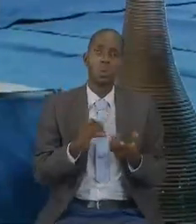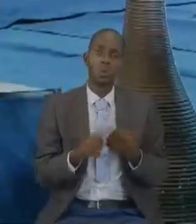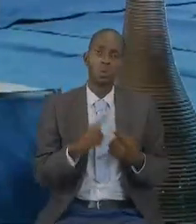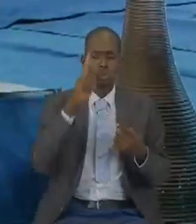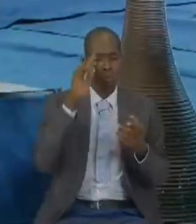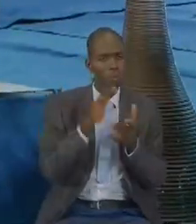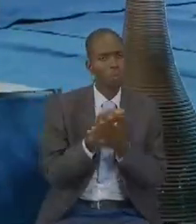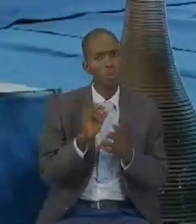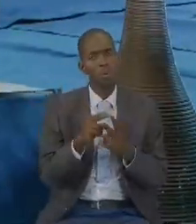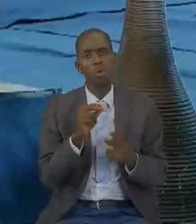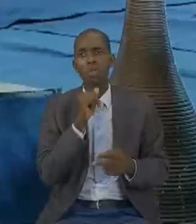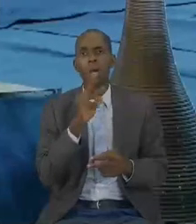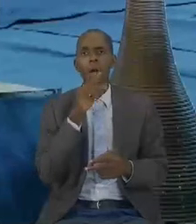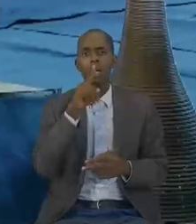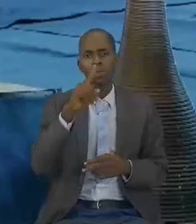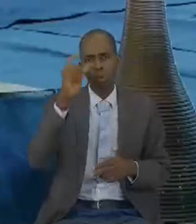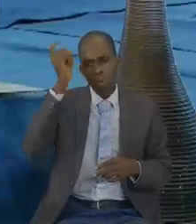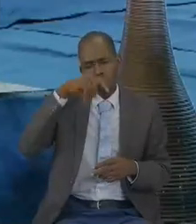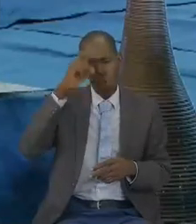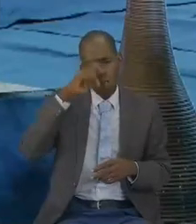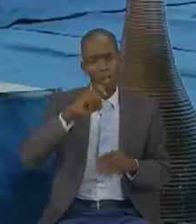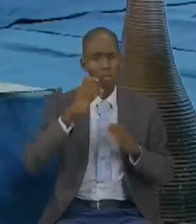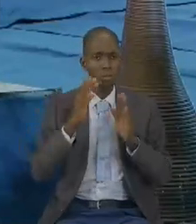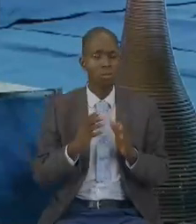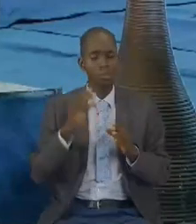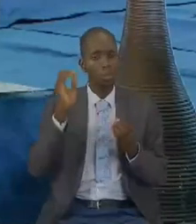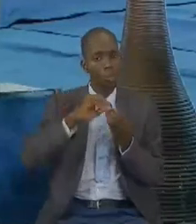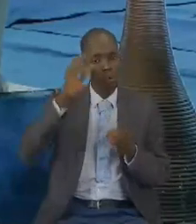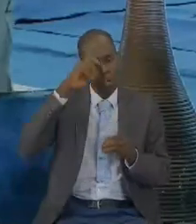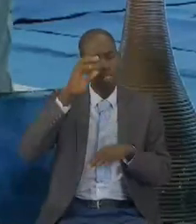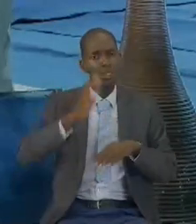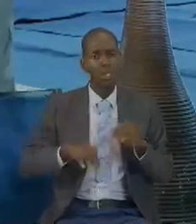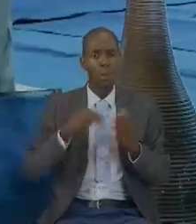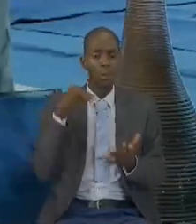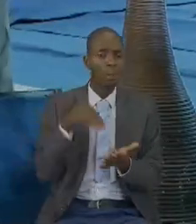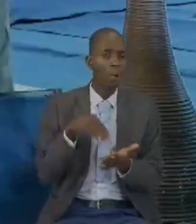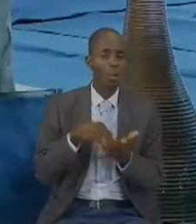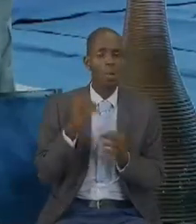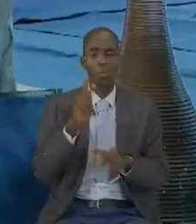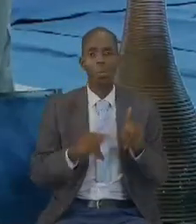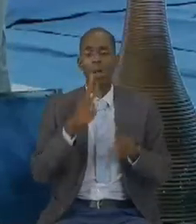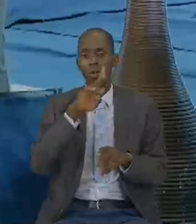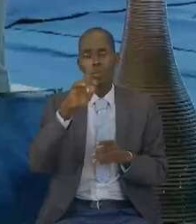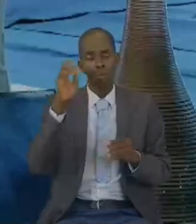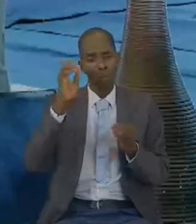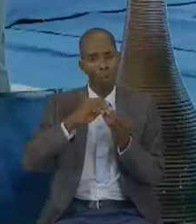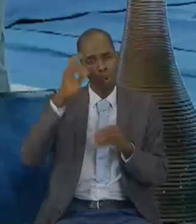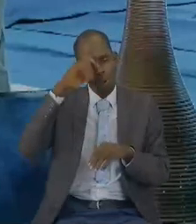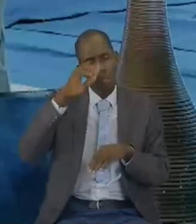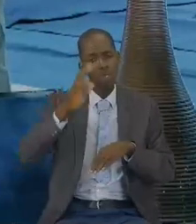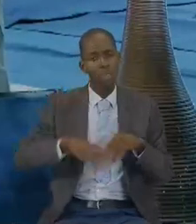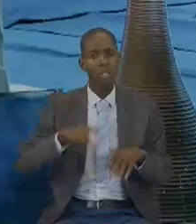sais pas si je veux croire ou pas. Et est-ce que tu es plus sage que des millions de personnes? Est plus sage que des